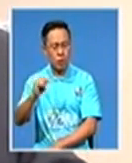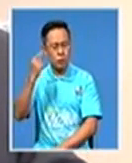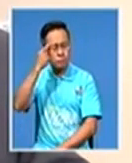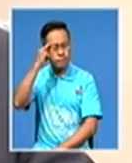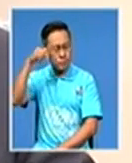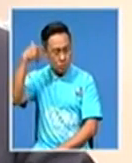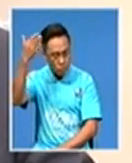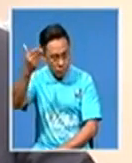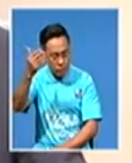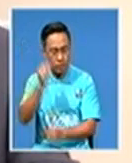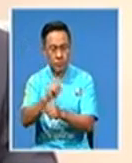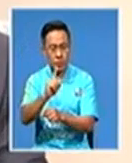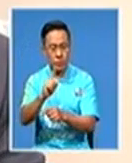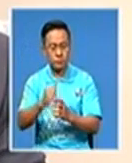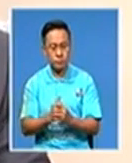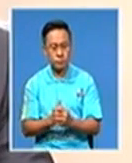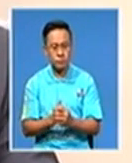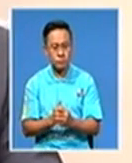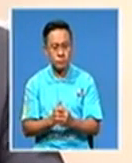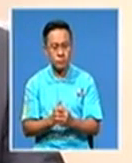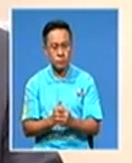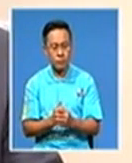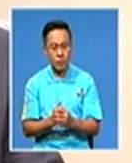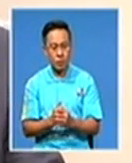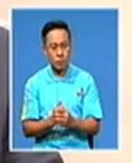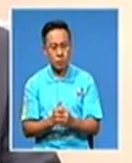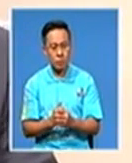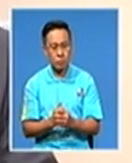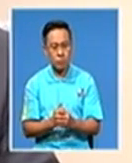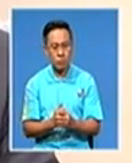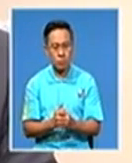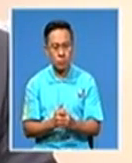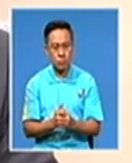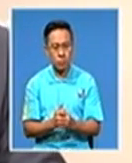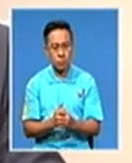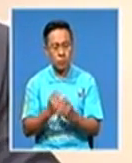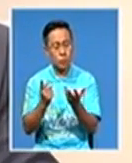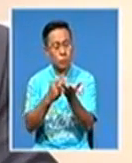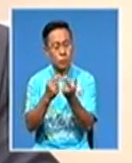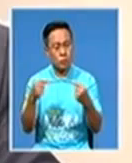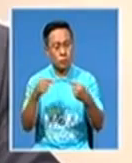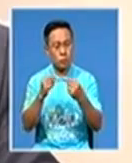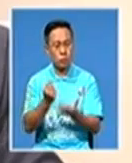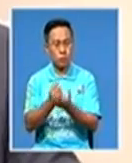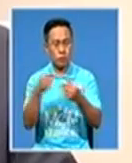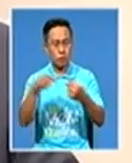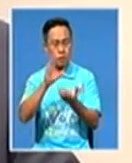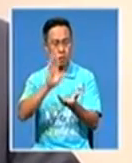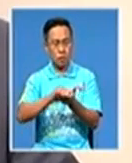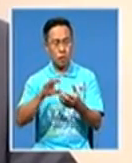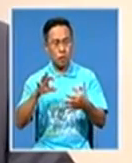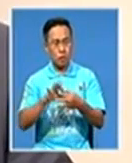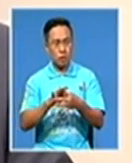อไปอนาคตจะเป็นอย่างไรนะฮะก็ไปดู ตัวเลขตัวหนึ่งที่พอดูได้คือข้อมูล